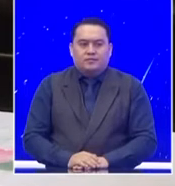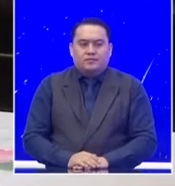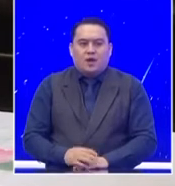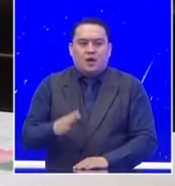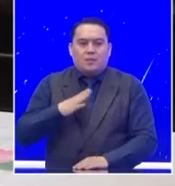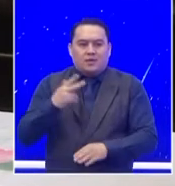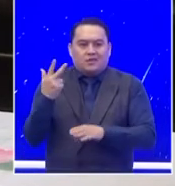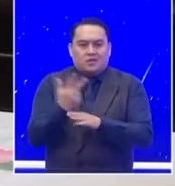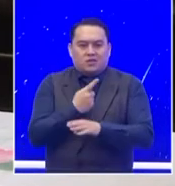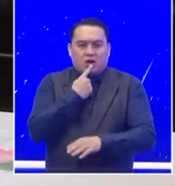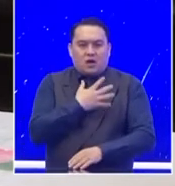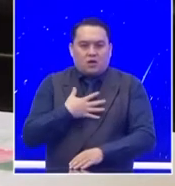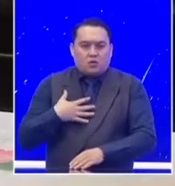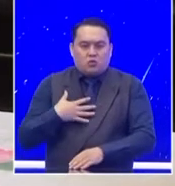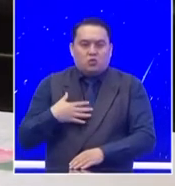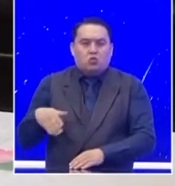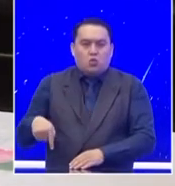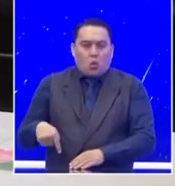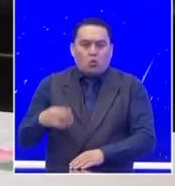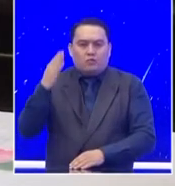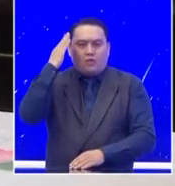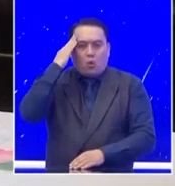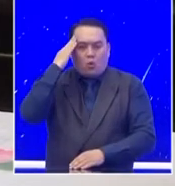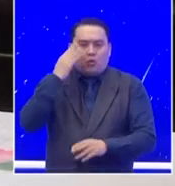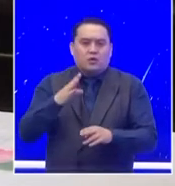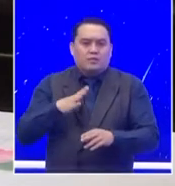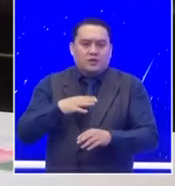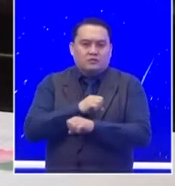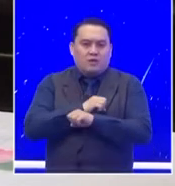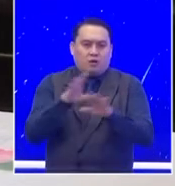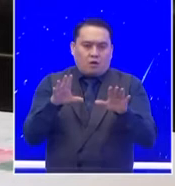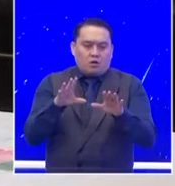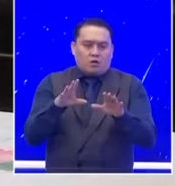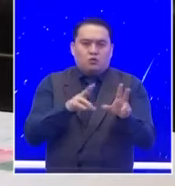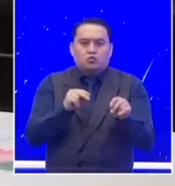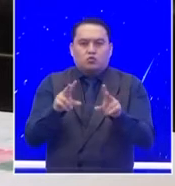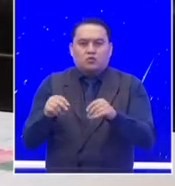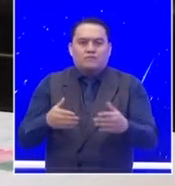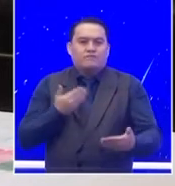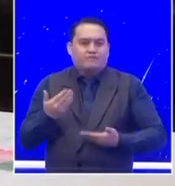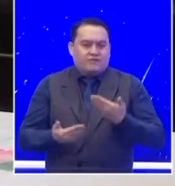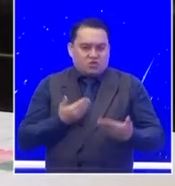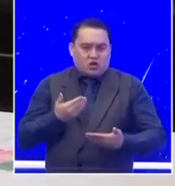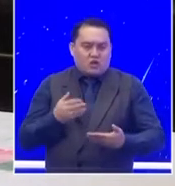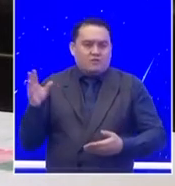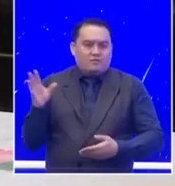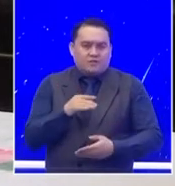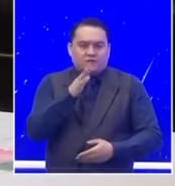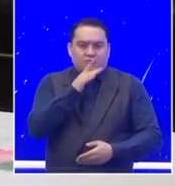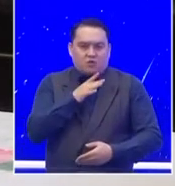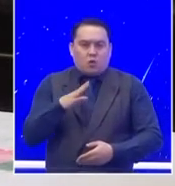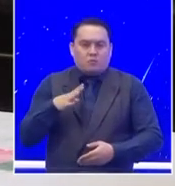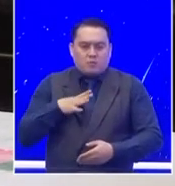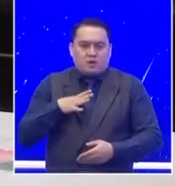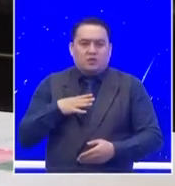«Был трижды ранен, одну получил в ногу. Также в голову попал осколок от взрыва гранаты. Чудом удалось выжить. Можно сказать, что весь период войны был на